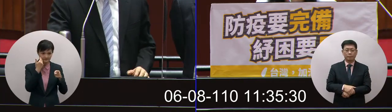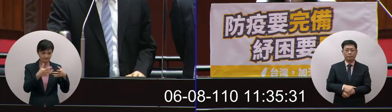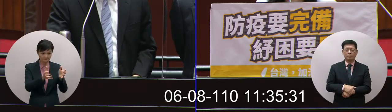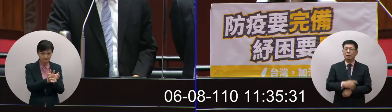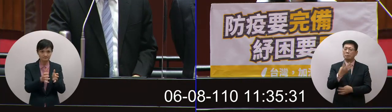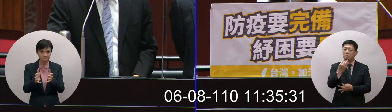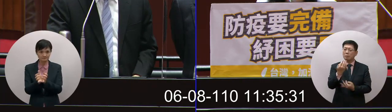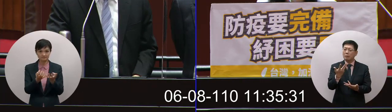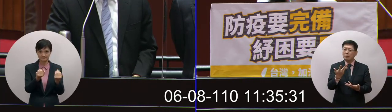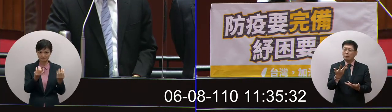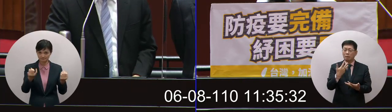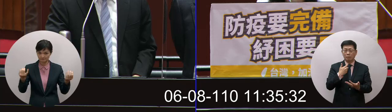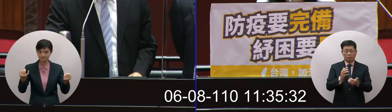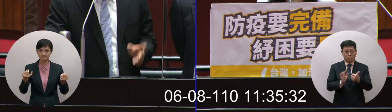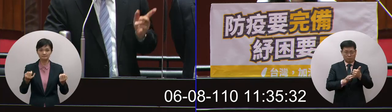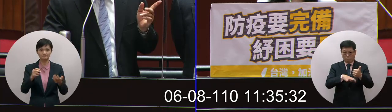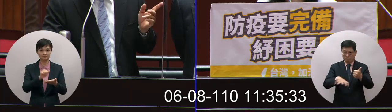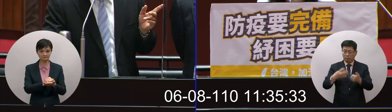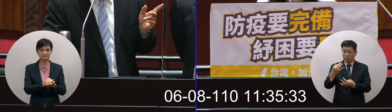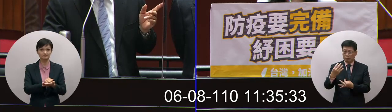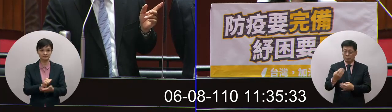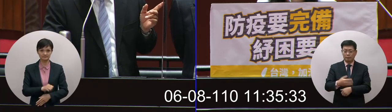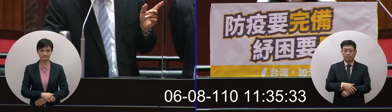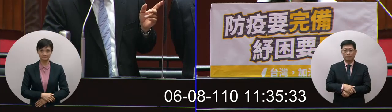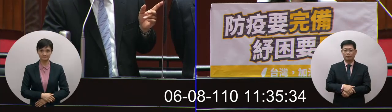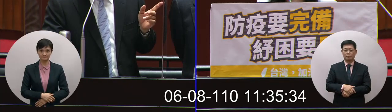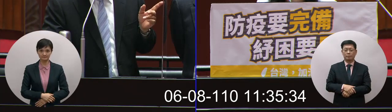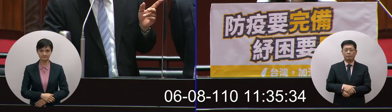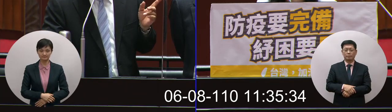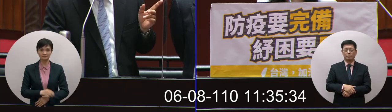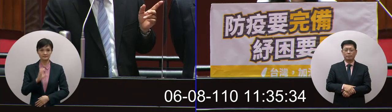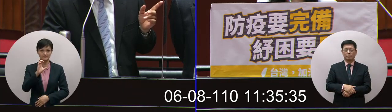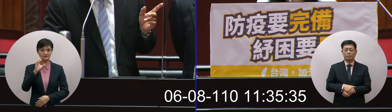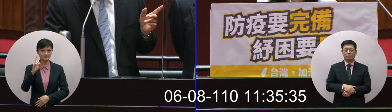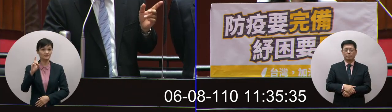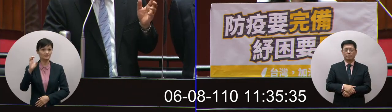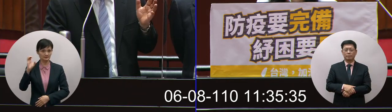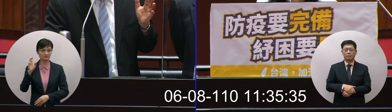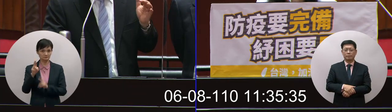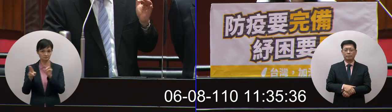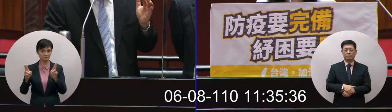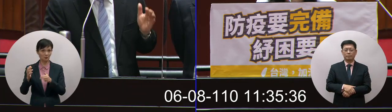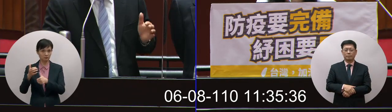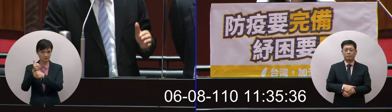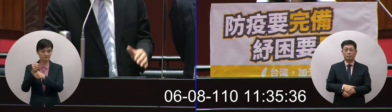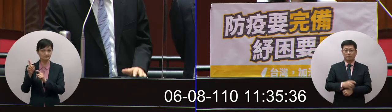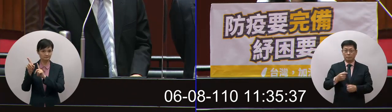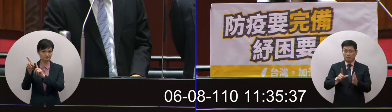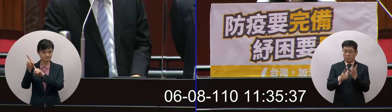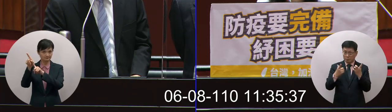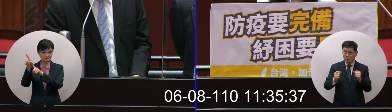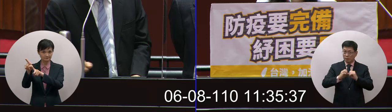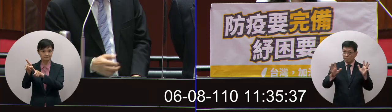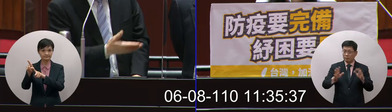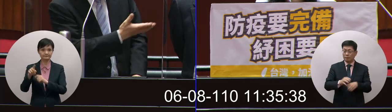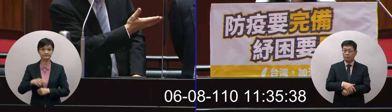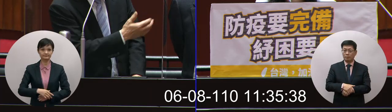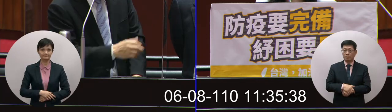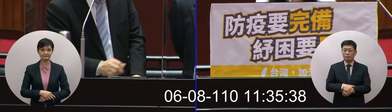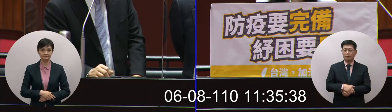怎么时间点各部会能够盘点？ 你会依照这个 CDC 指挥中心 同步 要求的这个时